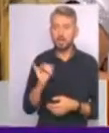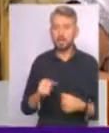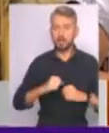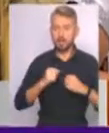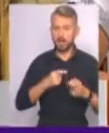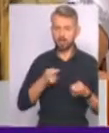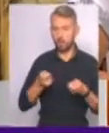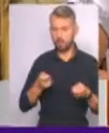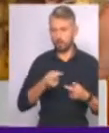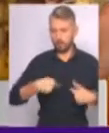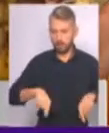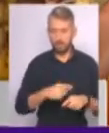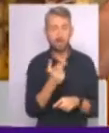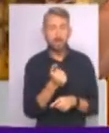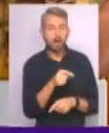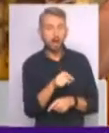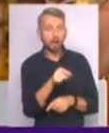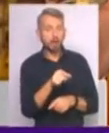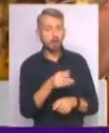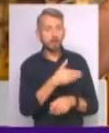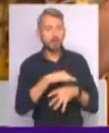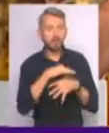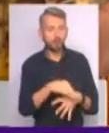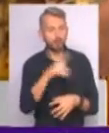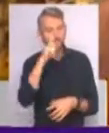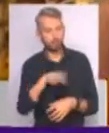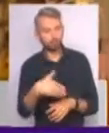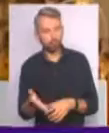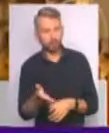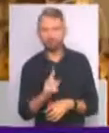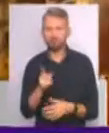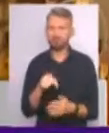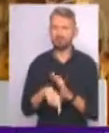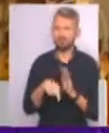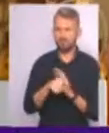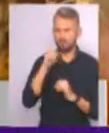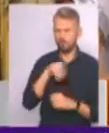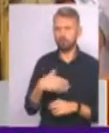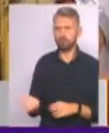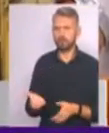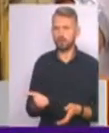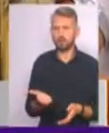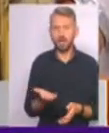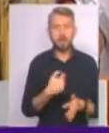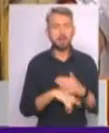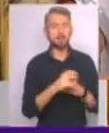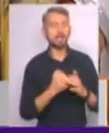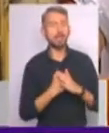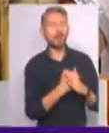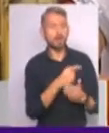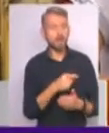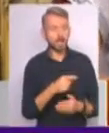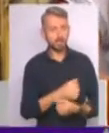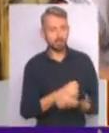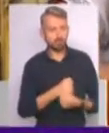нами. Конечно, причем она нас ведет в плохую сторону. Що ви маєте на увазі в плохую сторону? Потому что на фоне этого